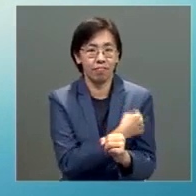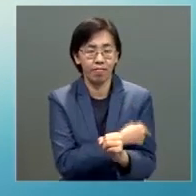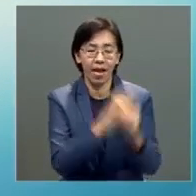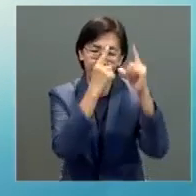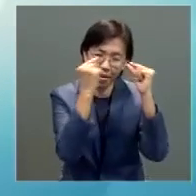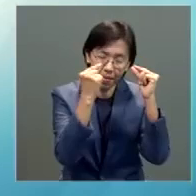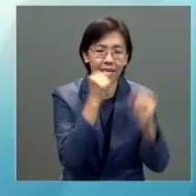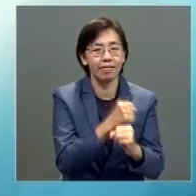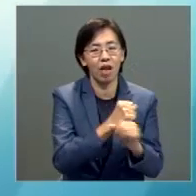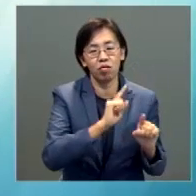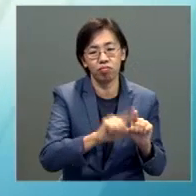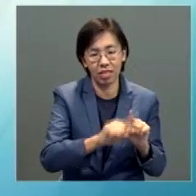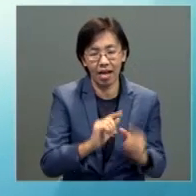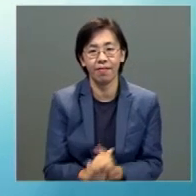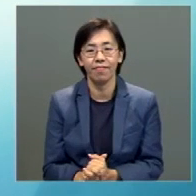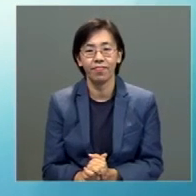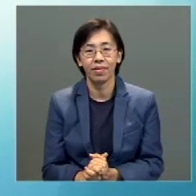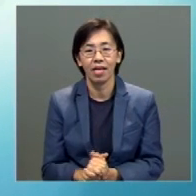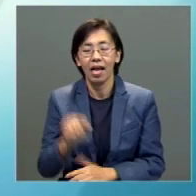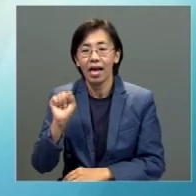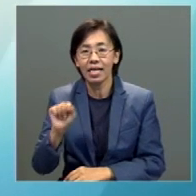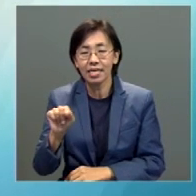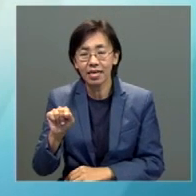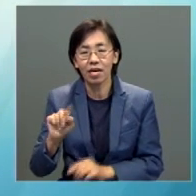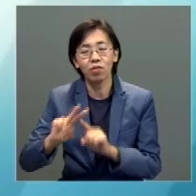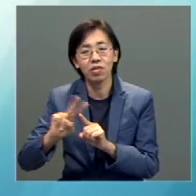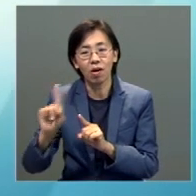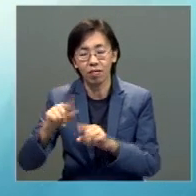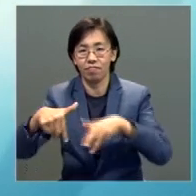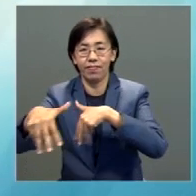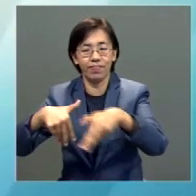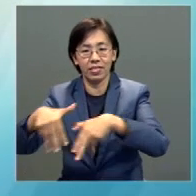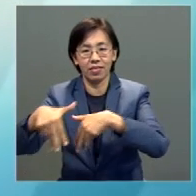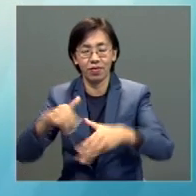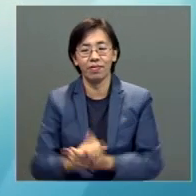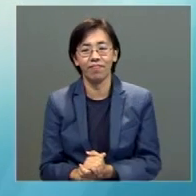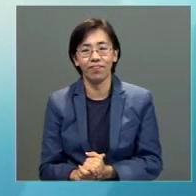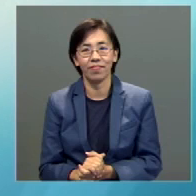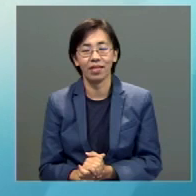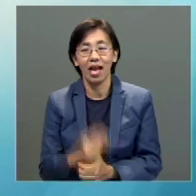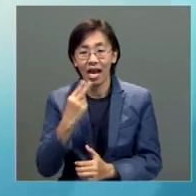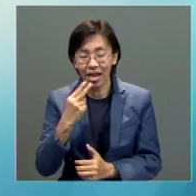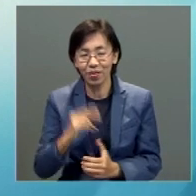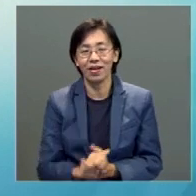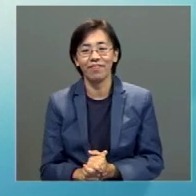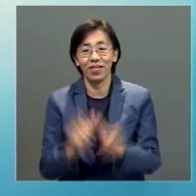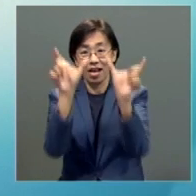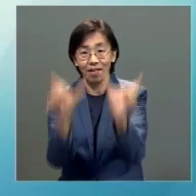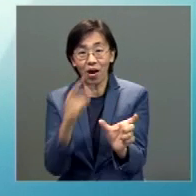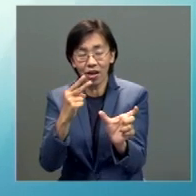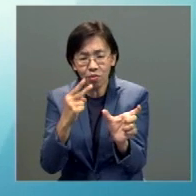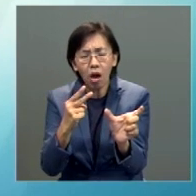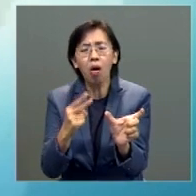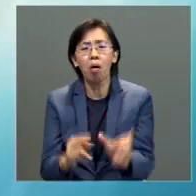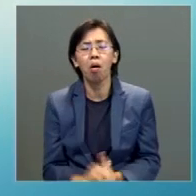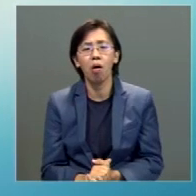นะครับซ้ายมือนะครับกลุ่มที่2คือประชาชนครับอยู่ที่ขวามือก็พบว่าโดยส่วน